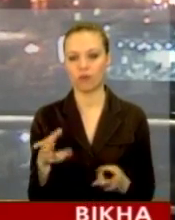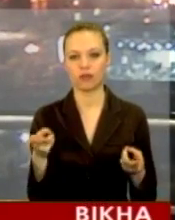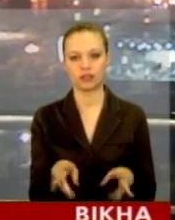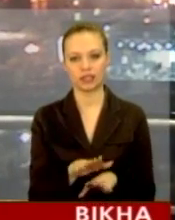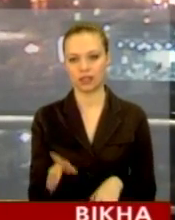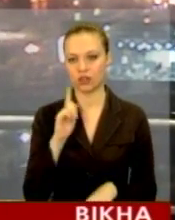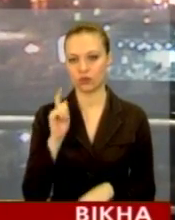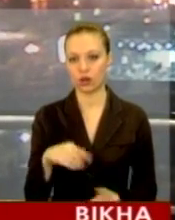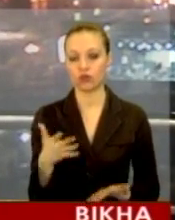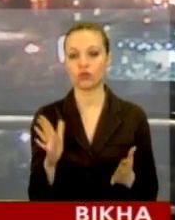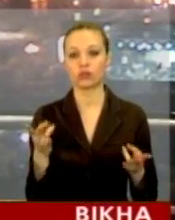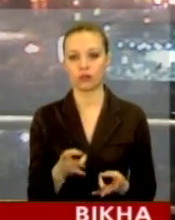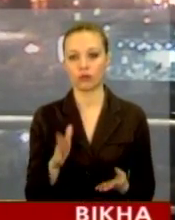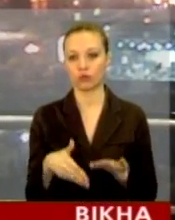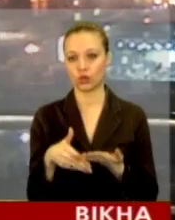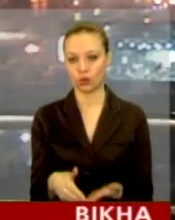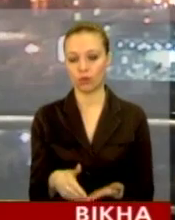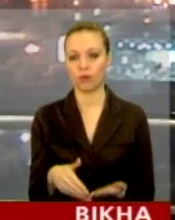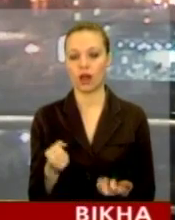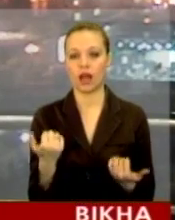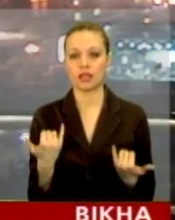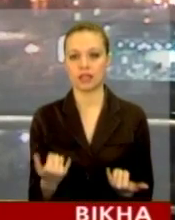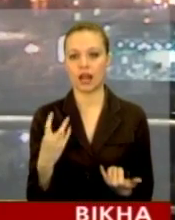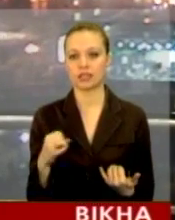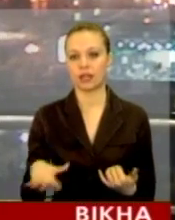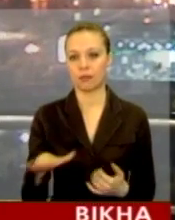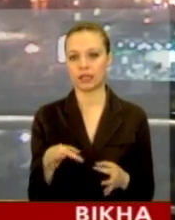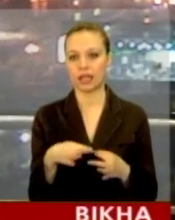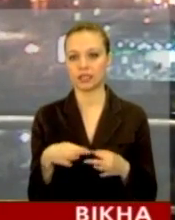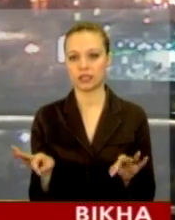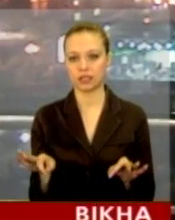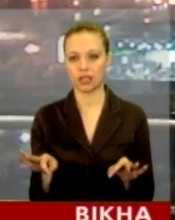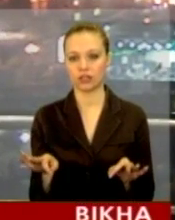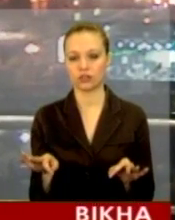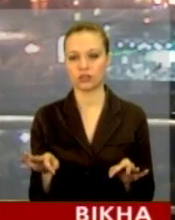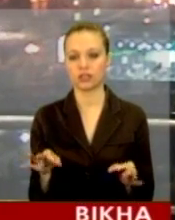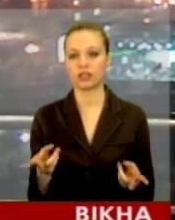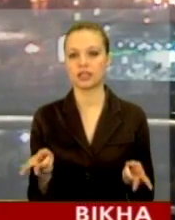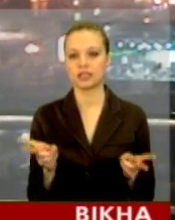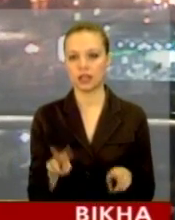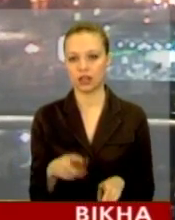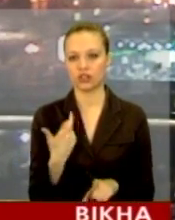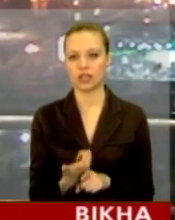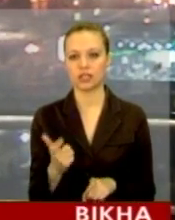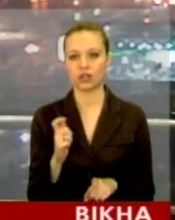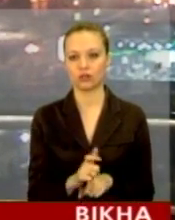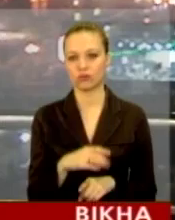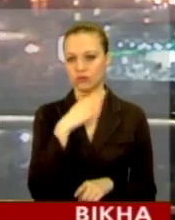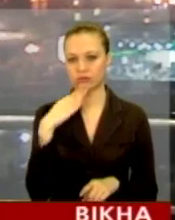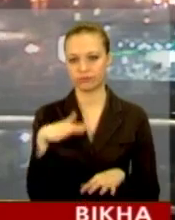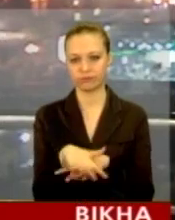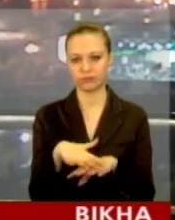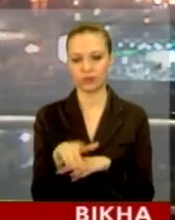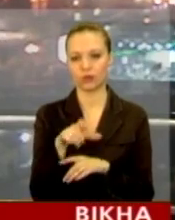залишить Україну, якщо потрібна буде допомога. Зараз на Майдан Незалежності залишається досить волелюдно.